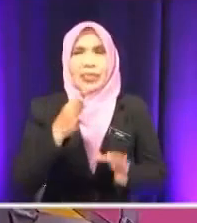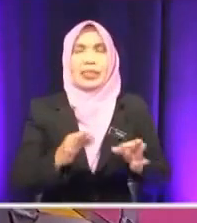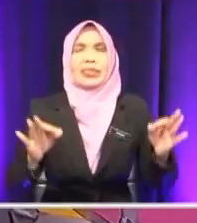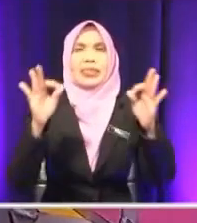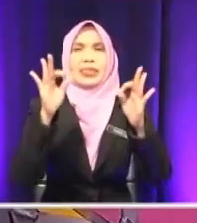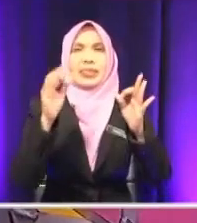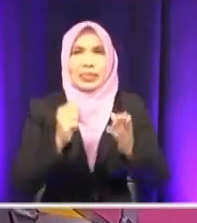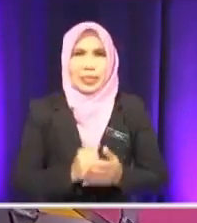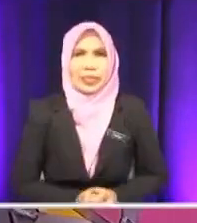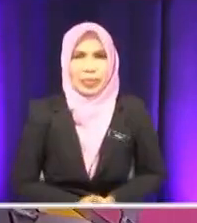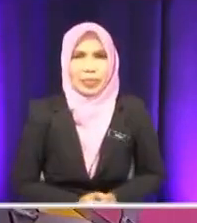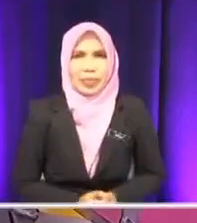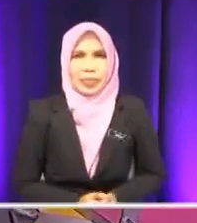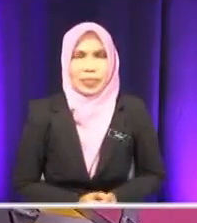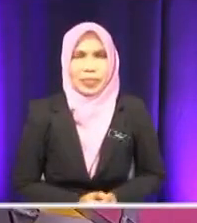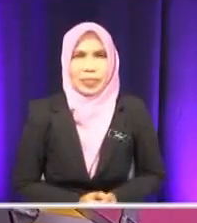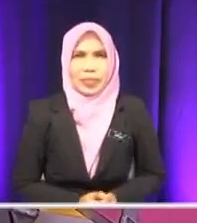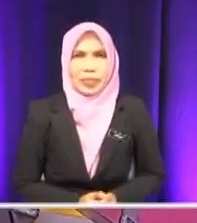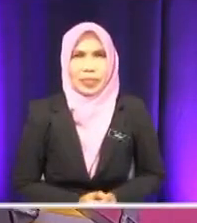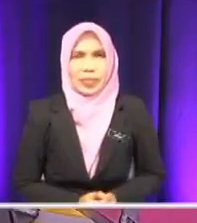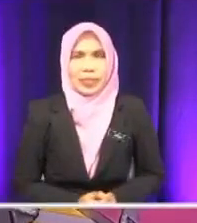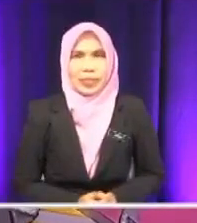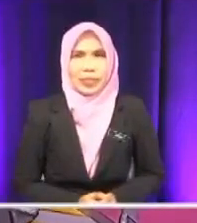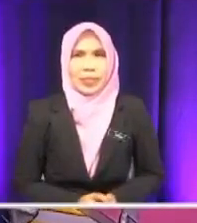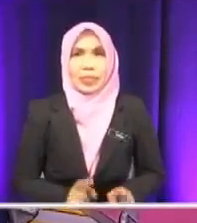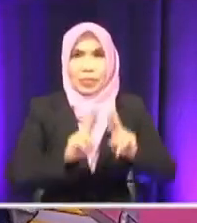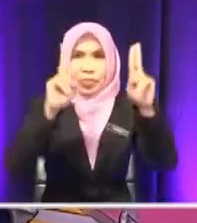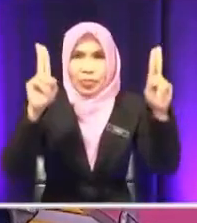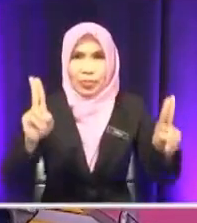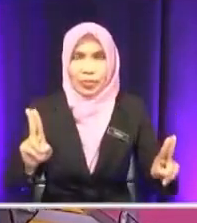kita menguji diri kita dalam dalam